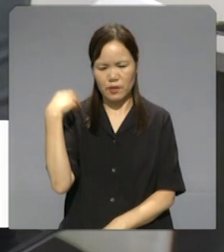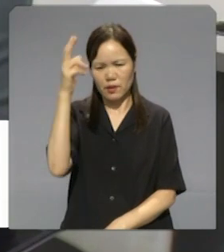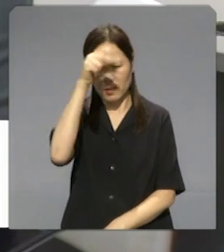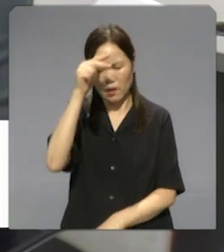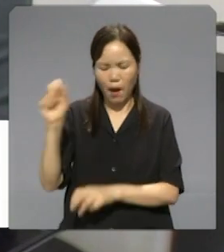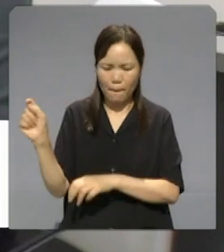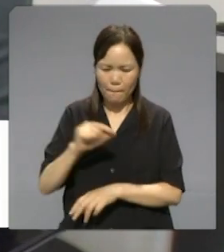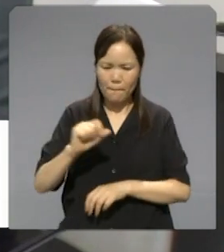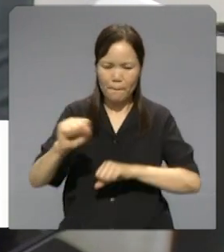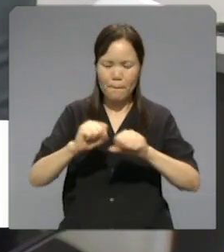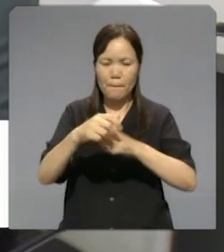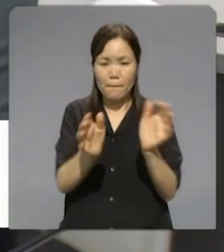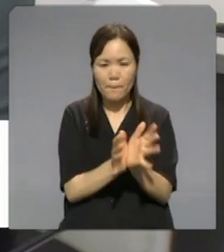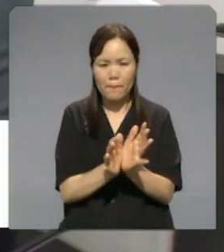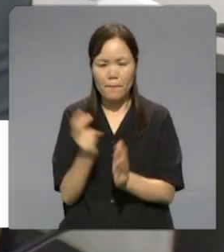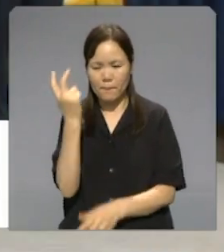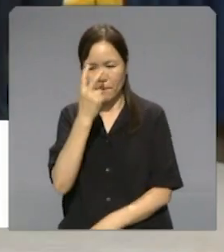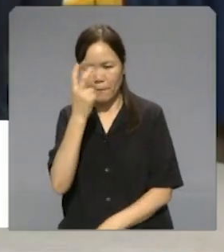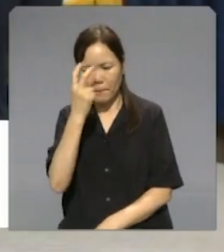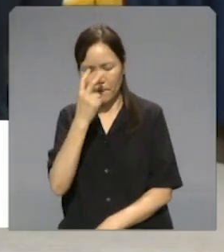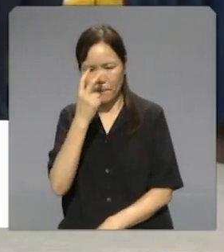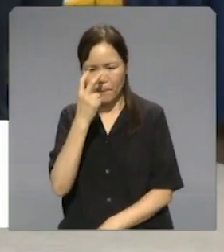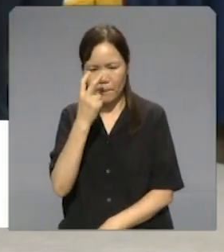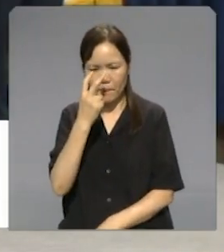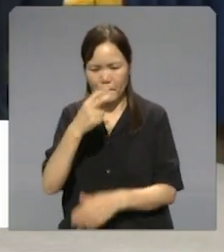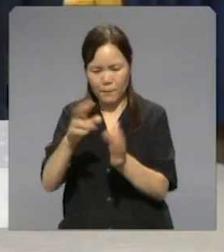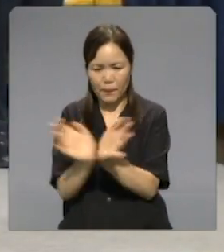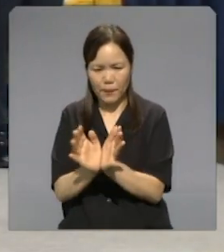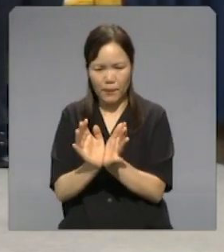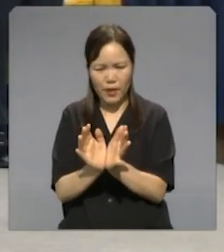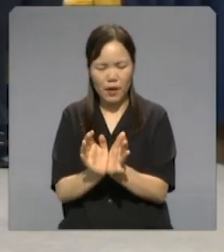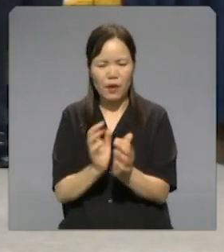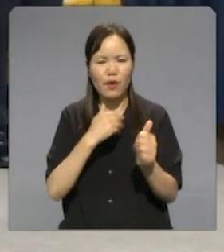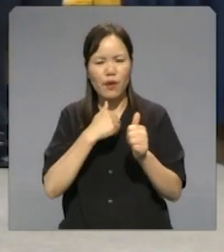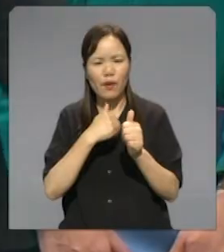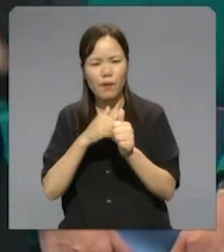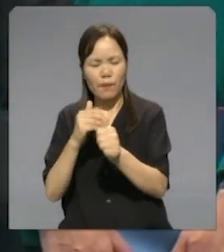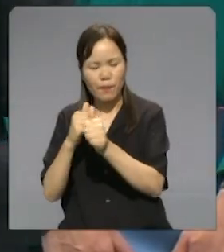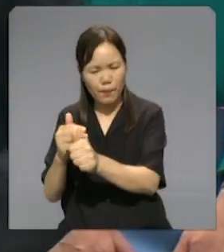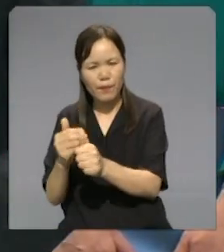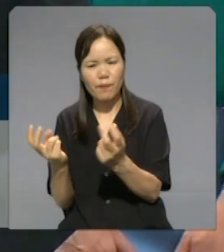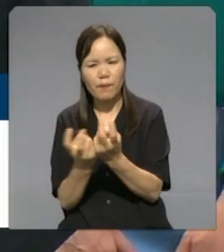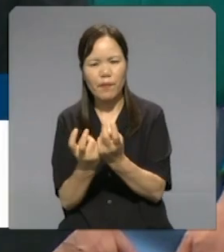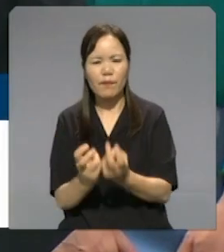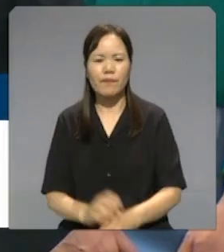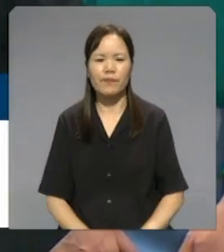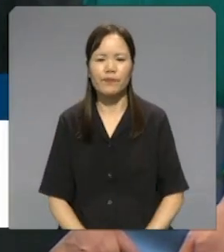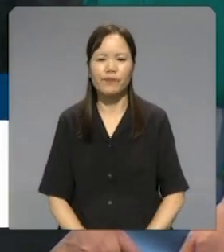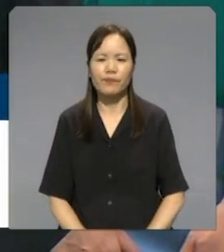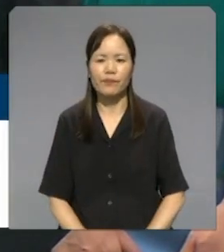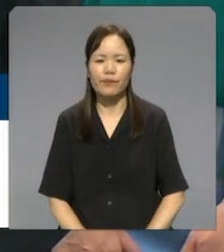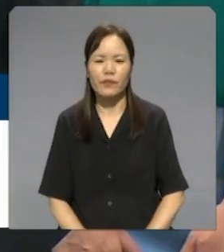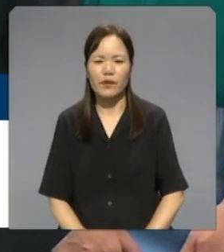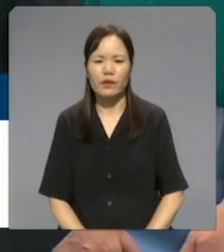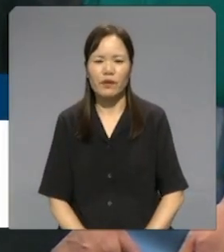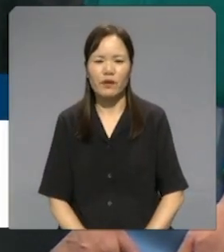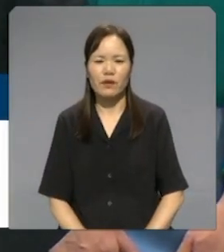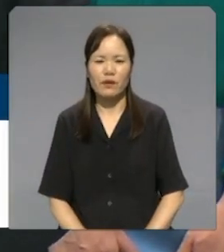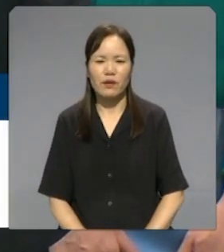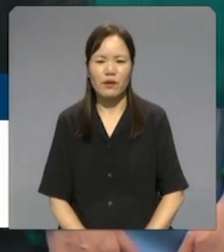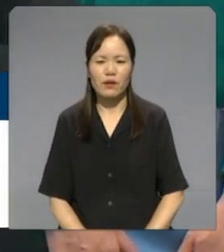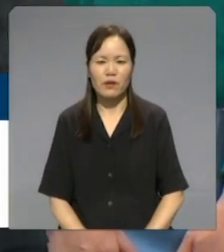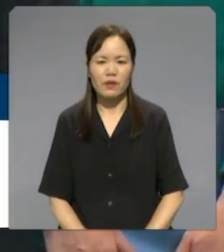대응팀과 거점 방범 순찰대로 투입되는 안이 논의될 방침입니다. 범죄 예방 역량을 대폭 강화하기